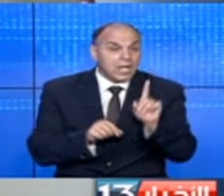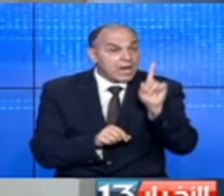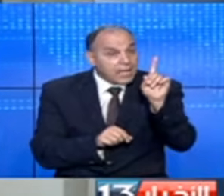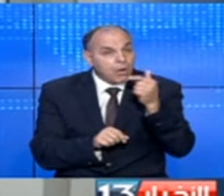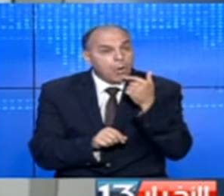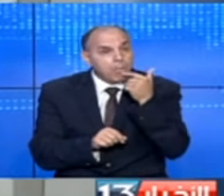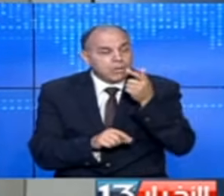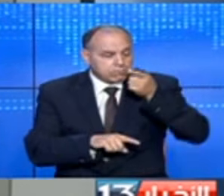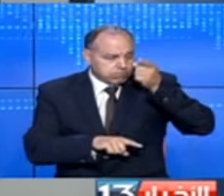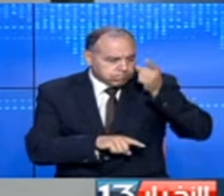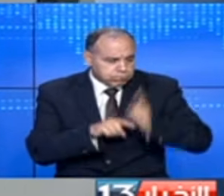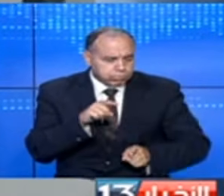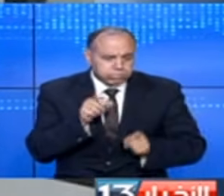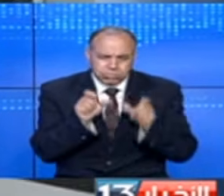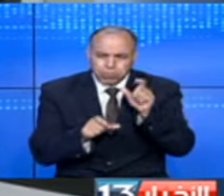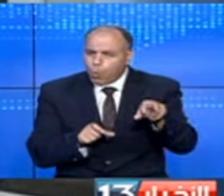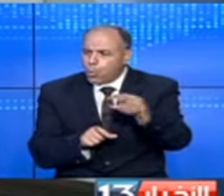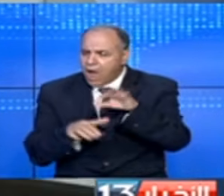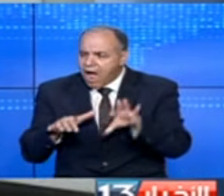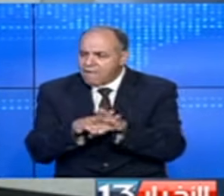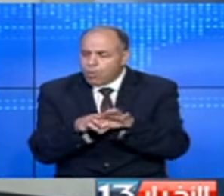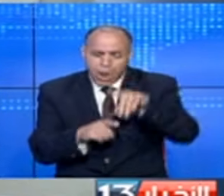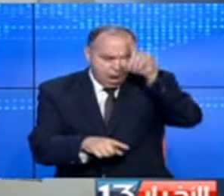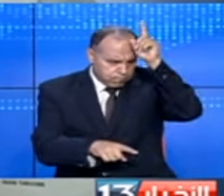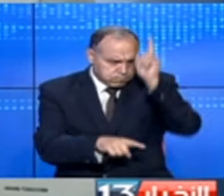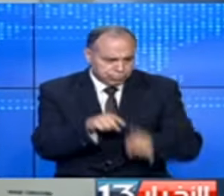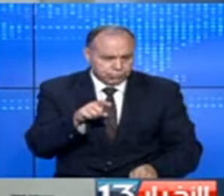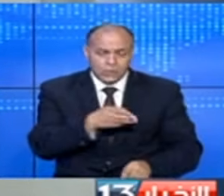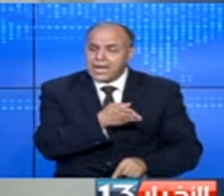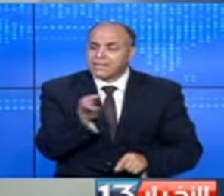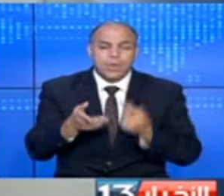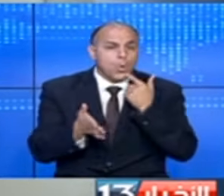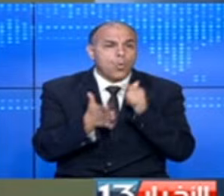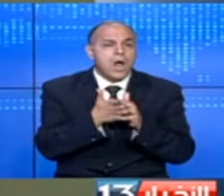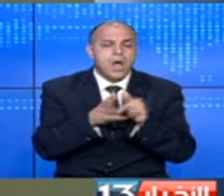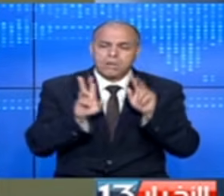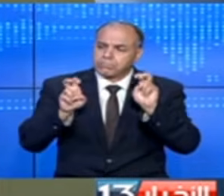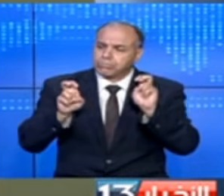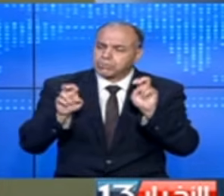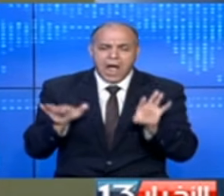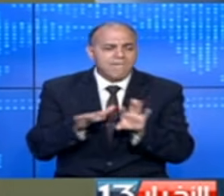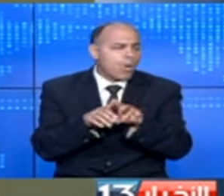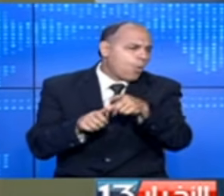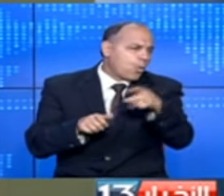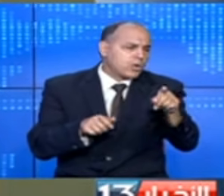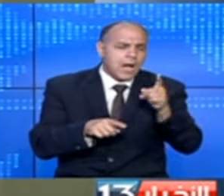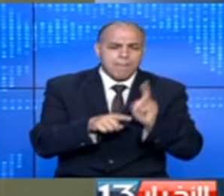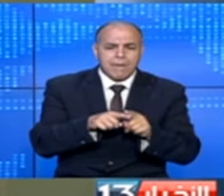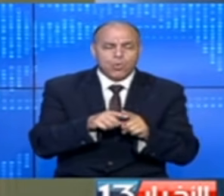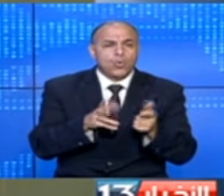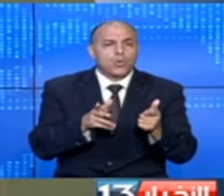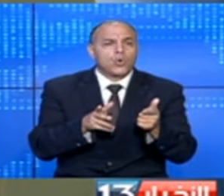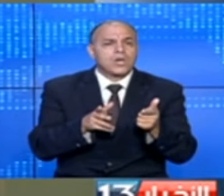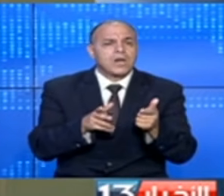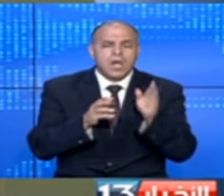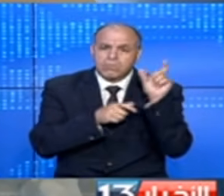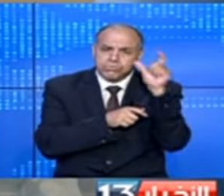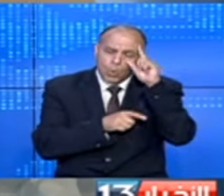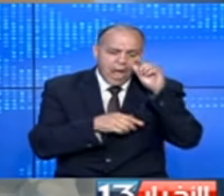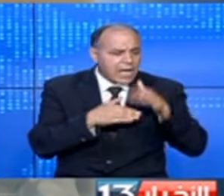فضلا عن منع جميع التجمعات والحفلات الخاصة والعامة وتعليق كل التظاهرات ومنع ارتياد دور